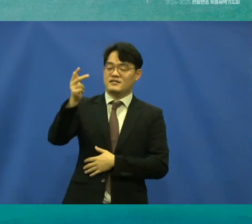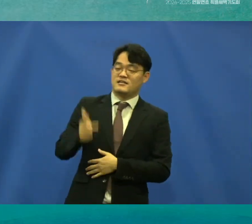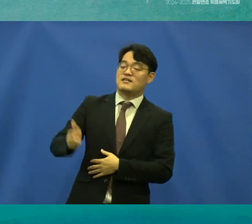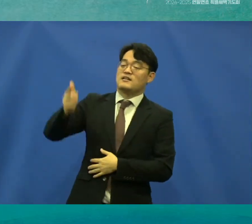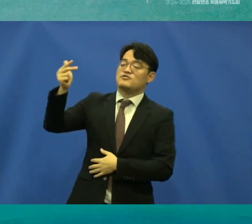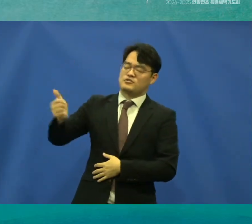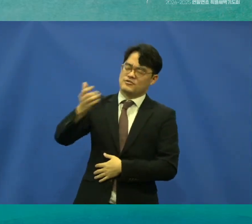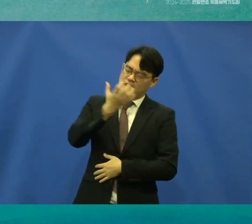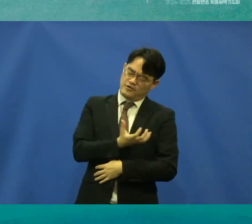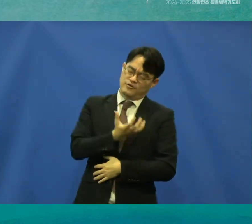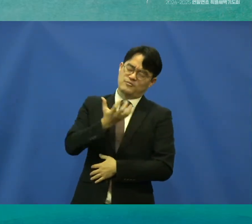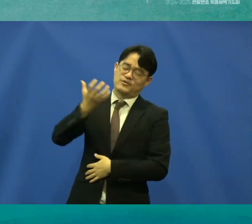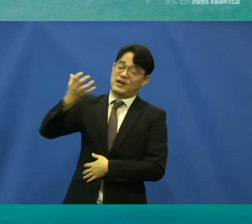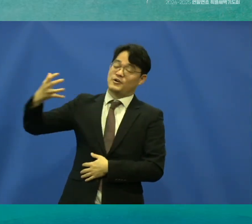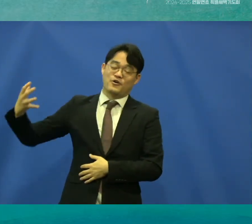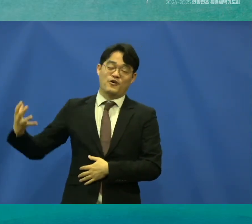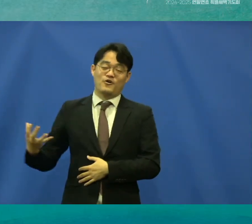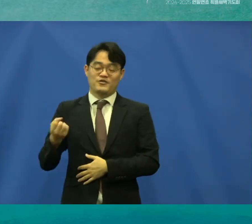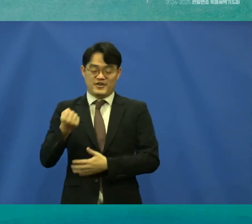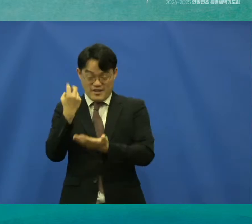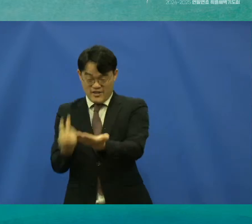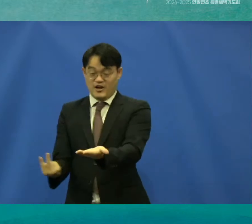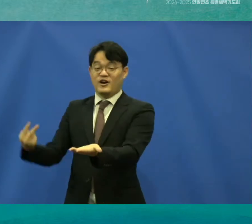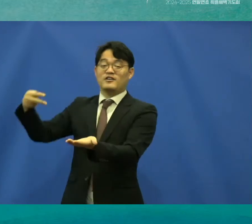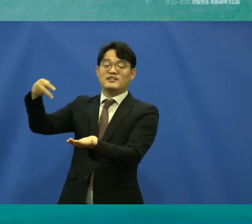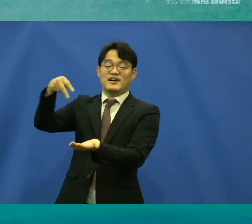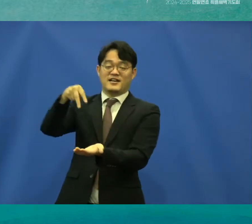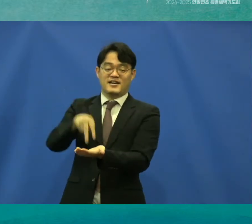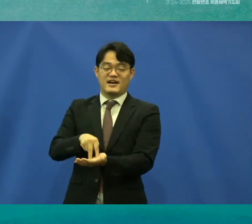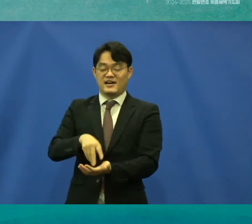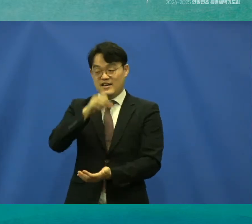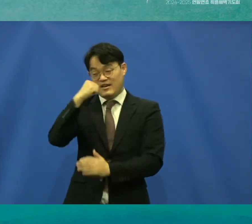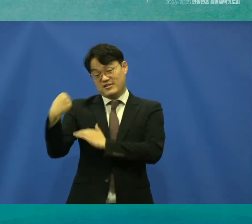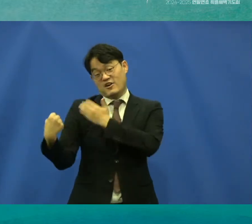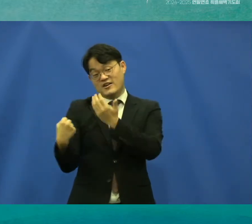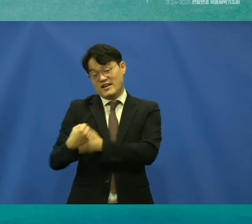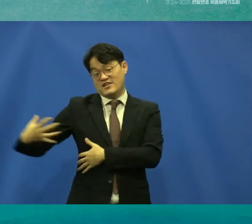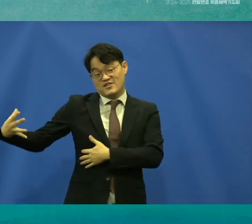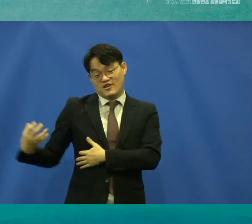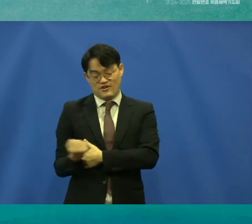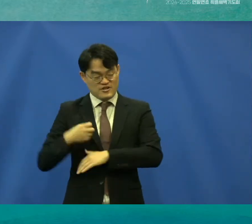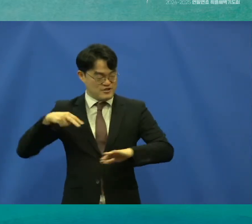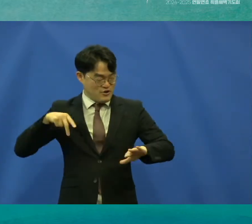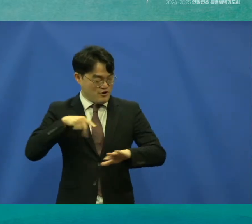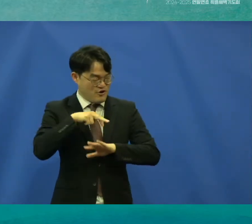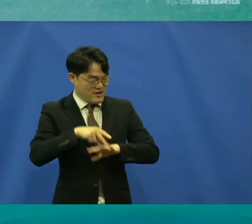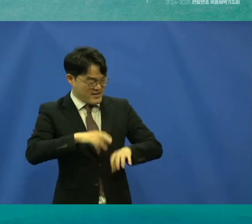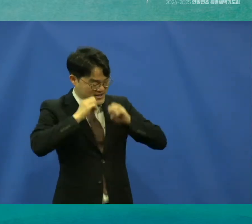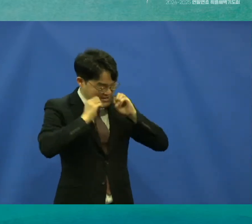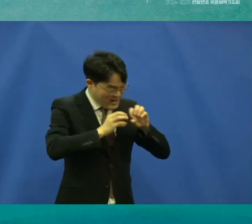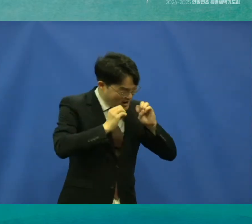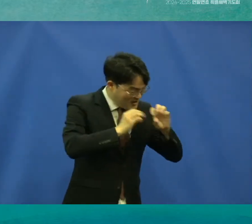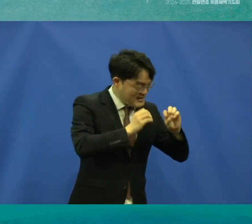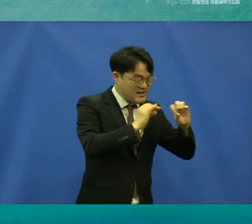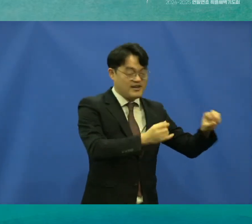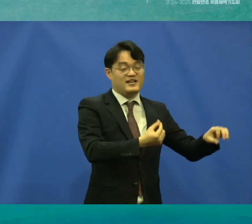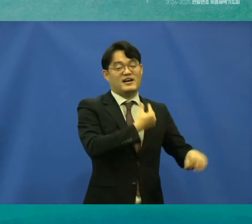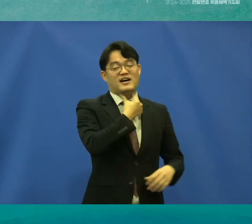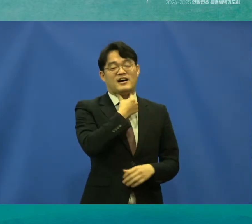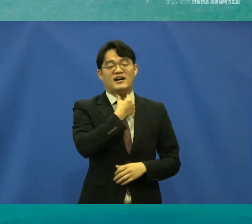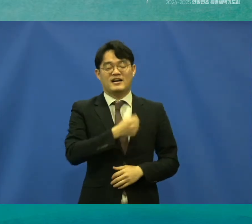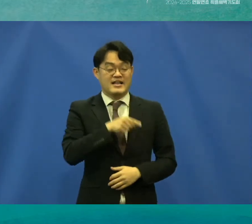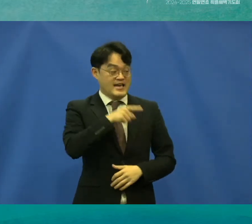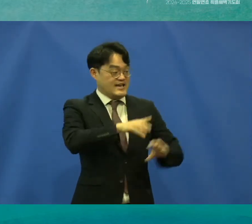주의 꿈을 안고 주의 꿈을 안고 일어나리라. 선한 능력으로